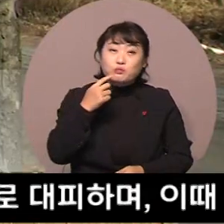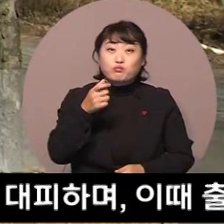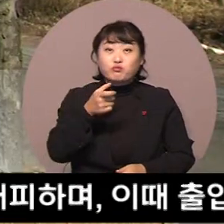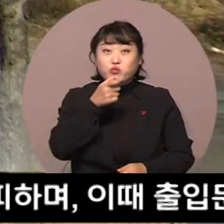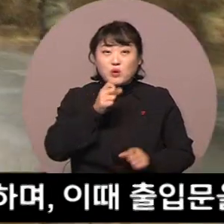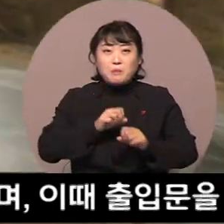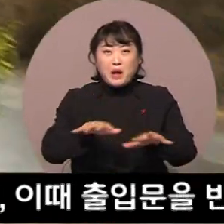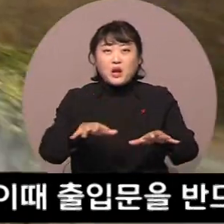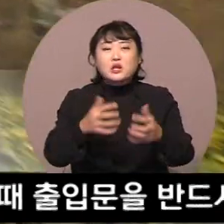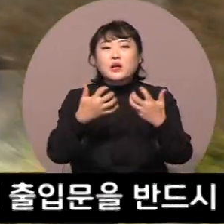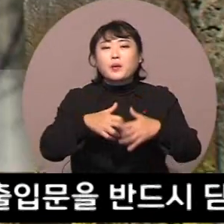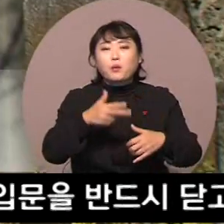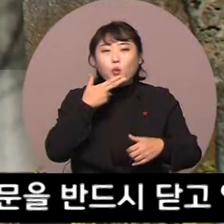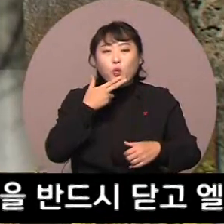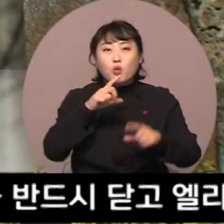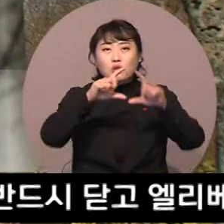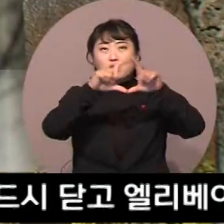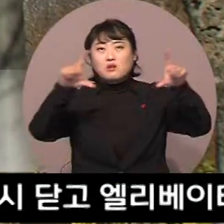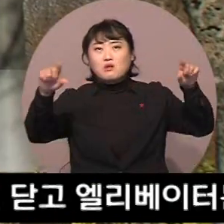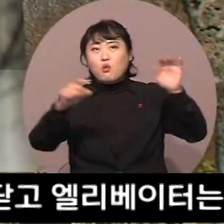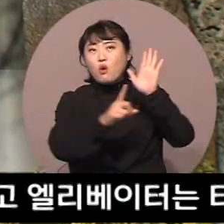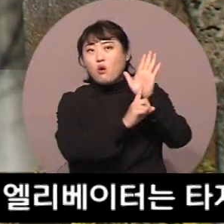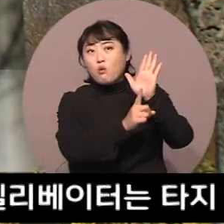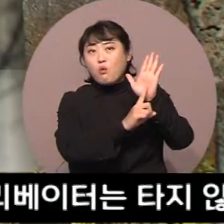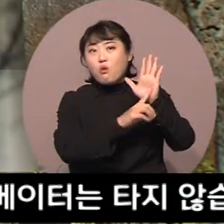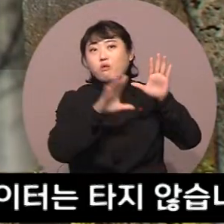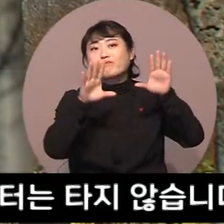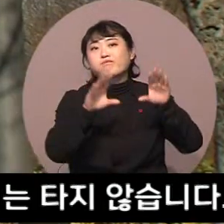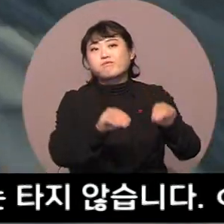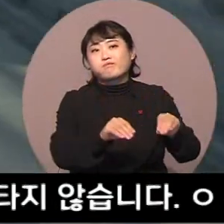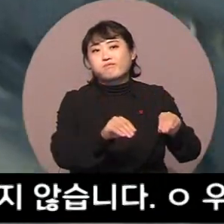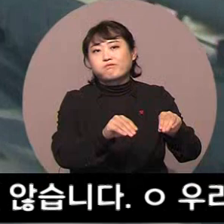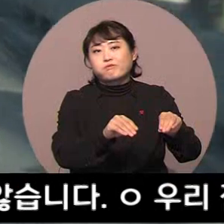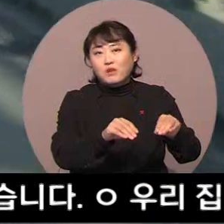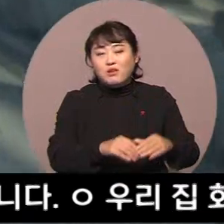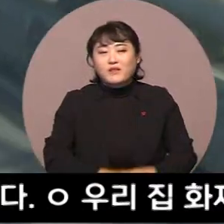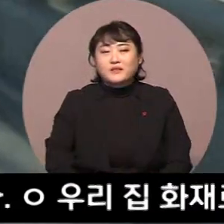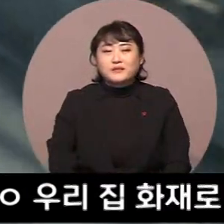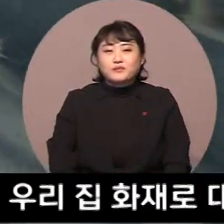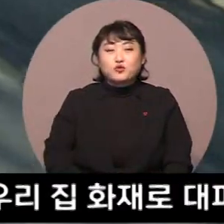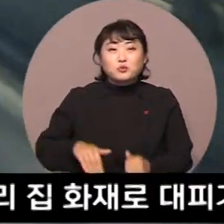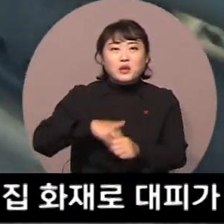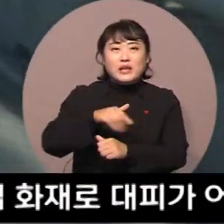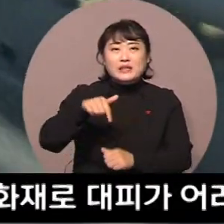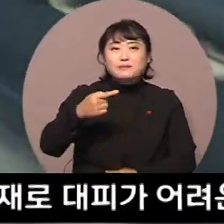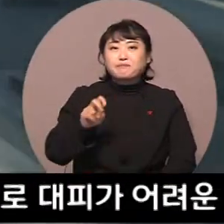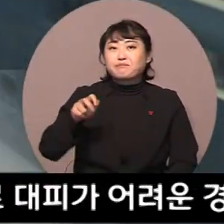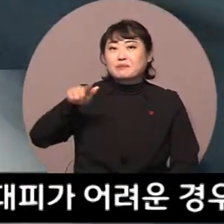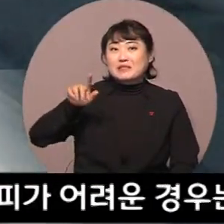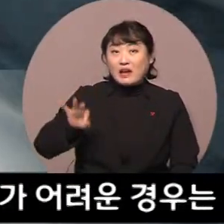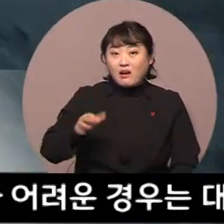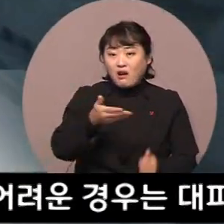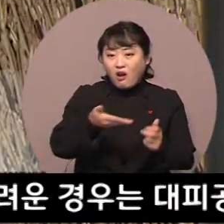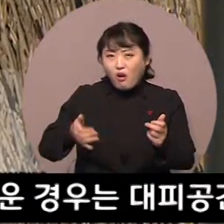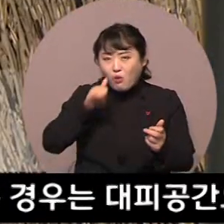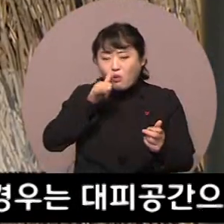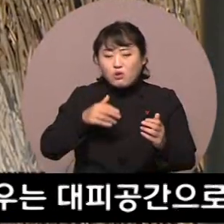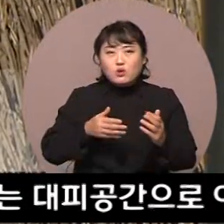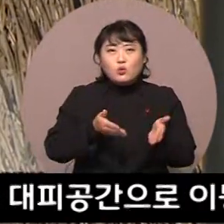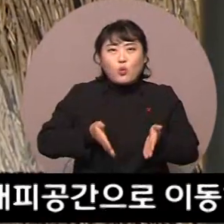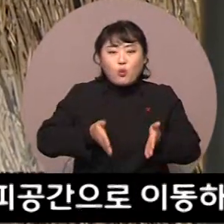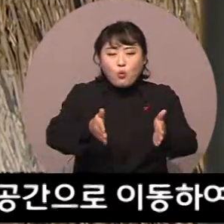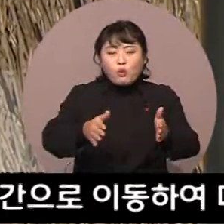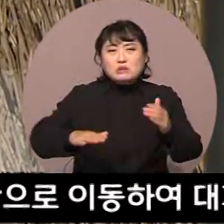위험 상황을 알리는 전광판도 꺼져 있었습니다 주변에 금강이 있고 도로가 그늘져